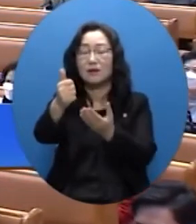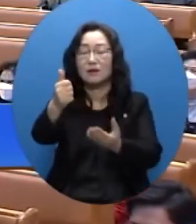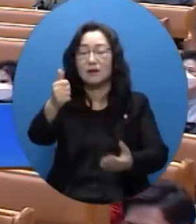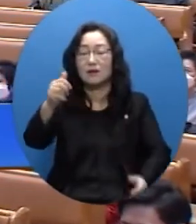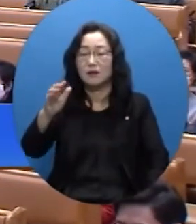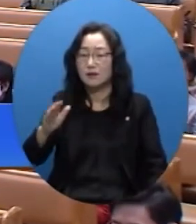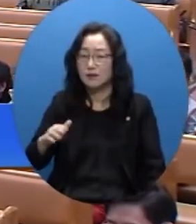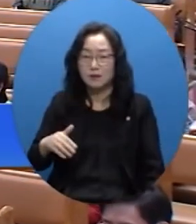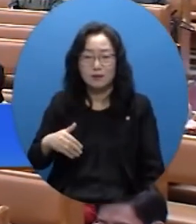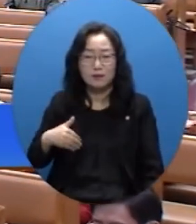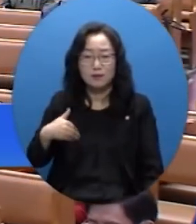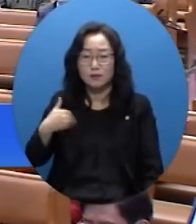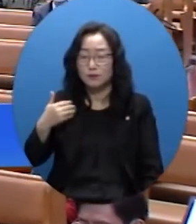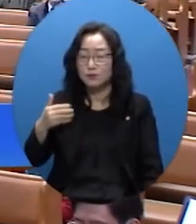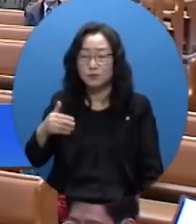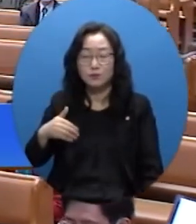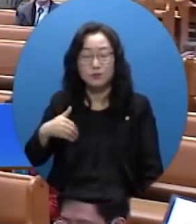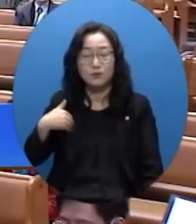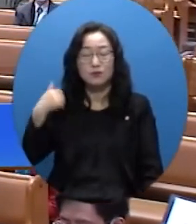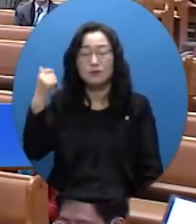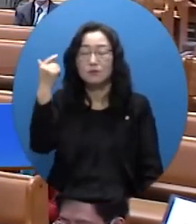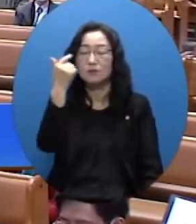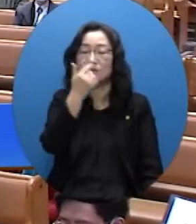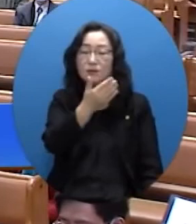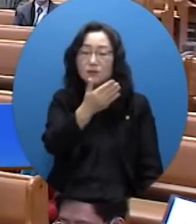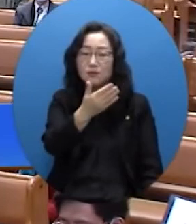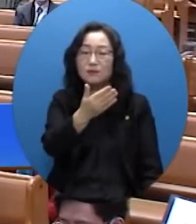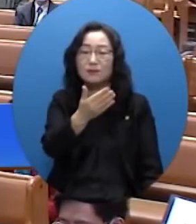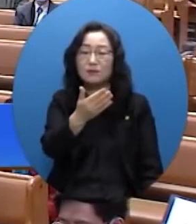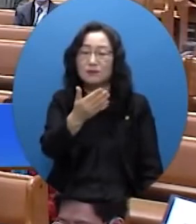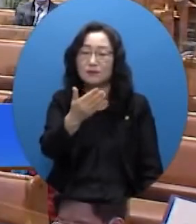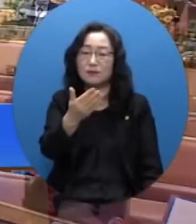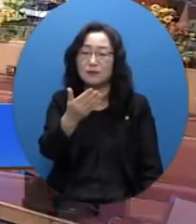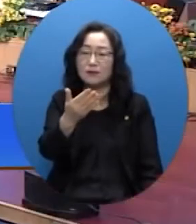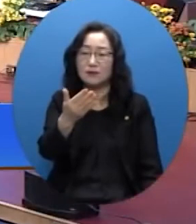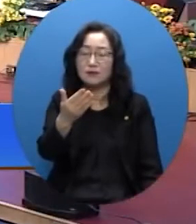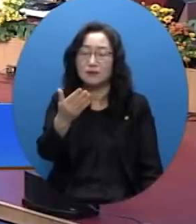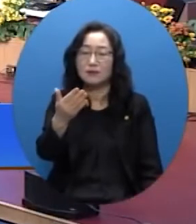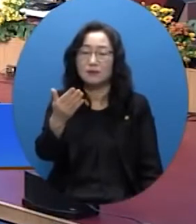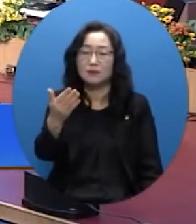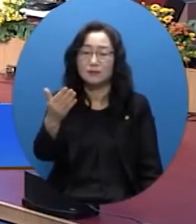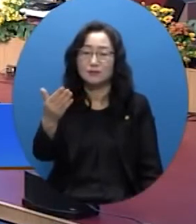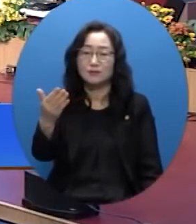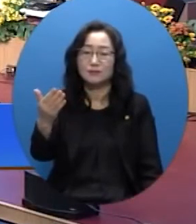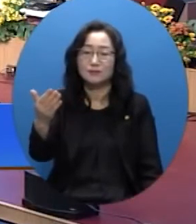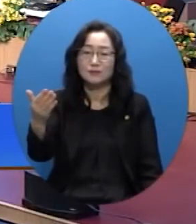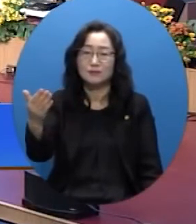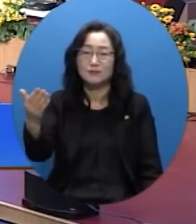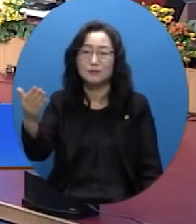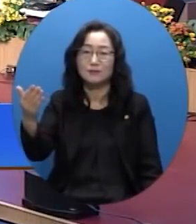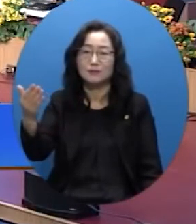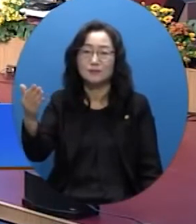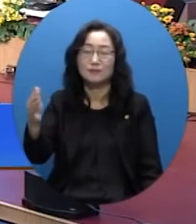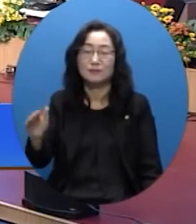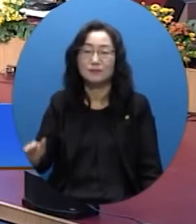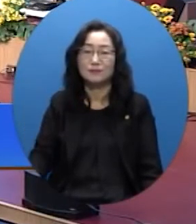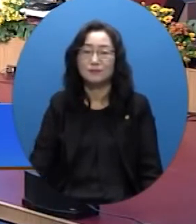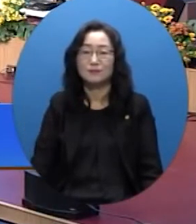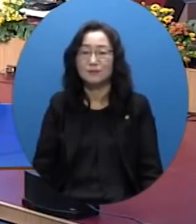아 을 줄을 모르 거 어 으